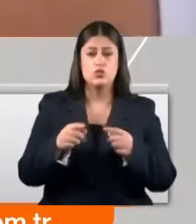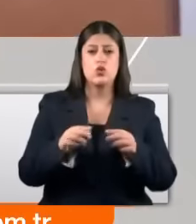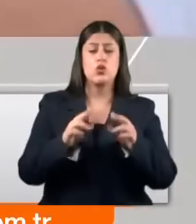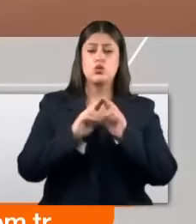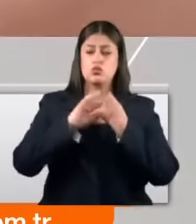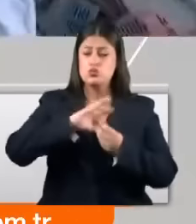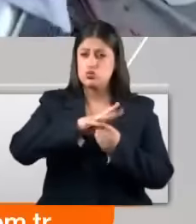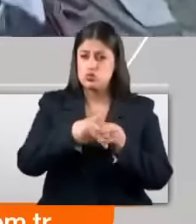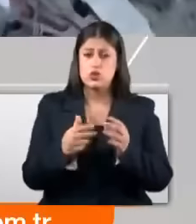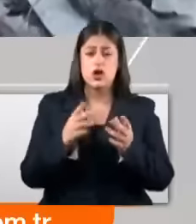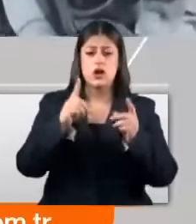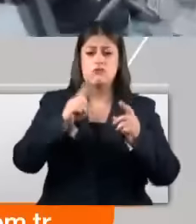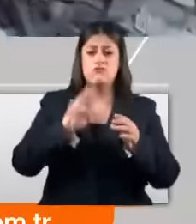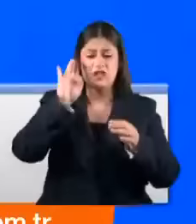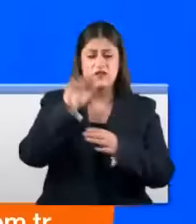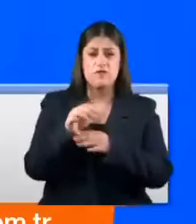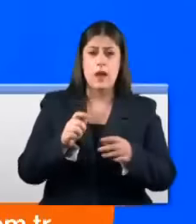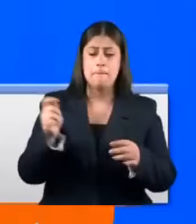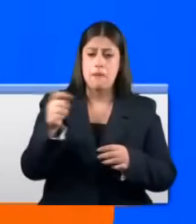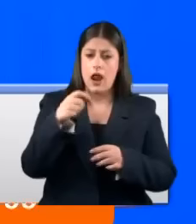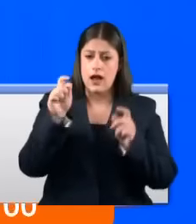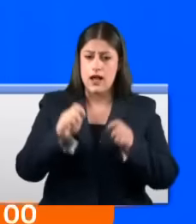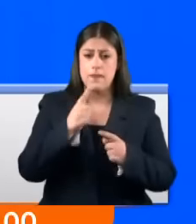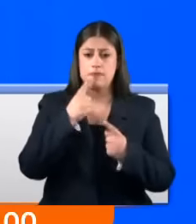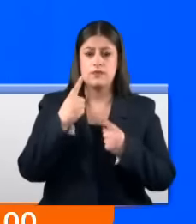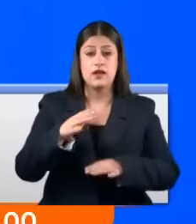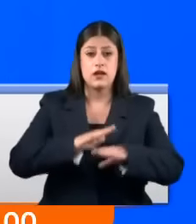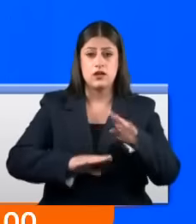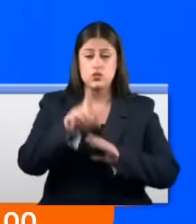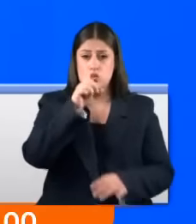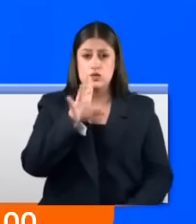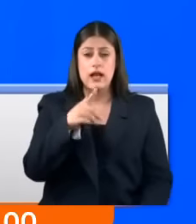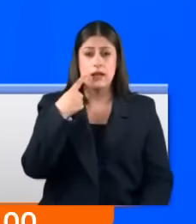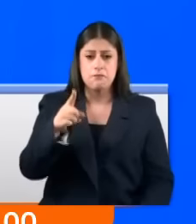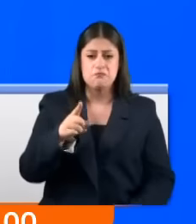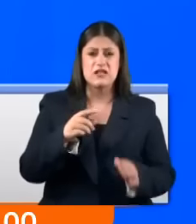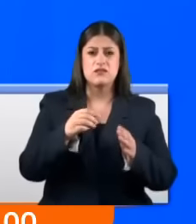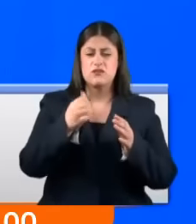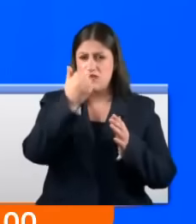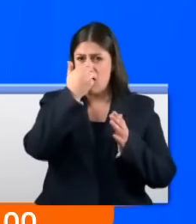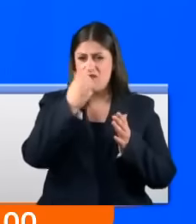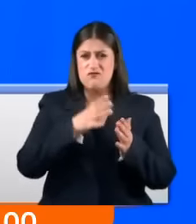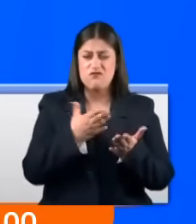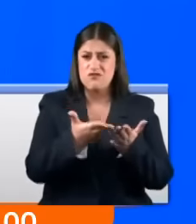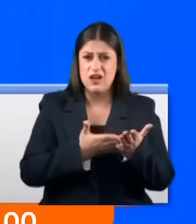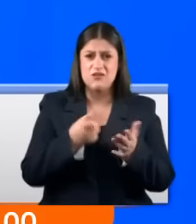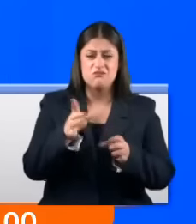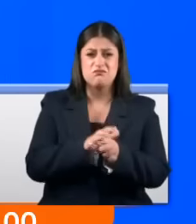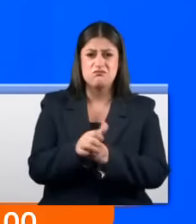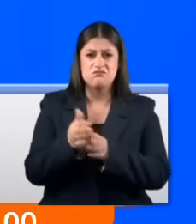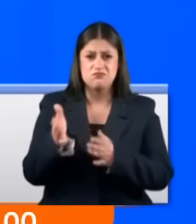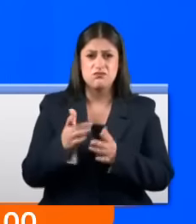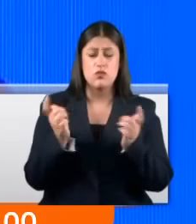iflas bayrağını çekti dedi ve ekledi. Elinde 150 bin Gazzeli'nin kanı olan bir kasabı